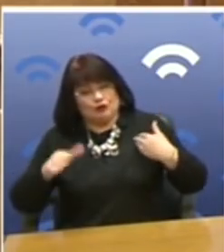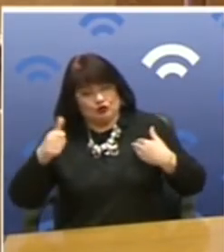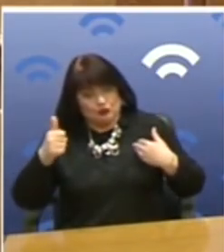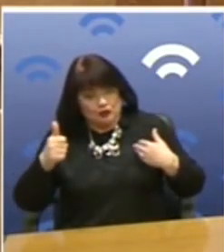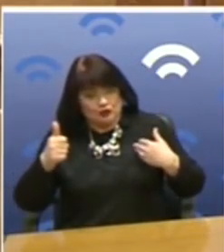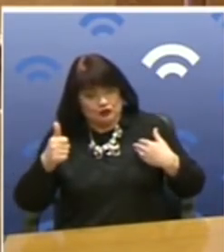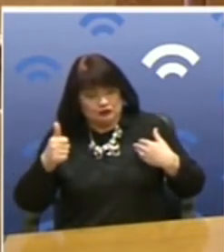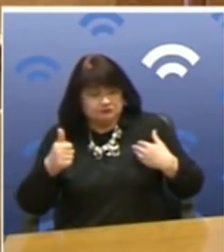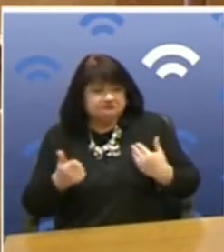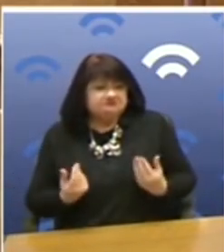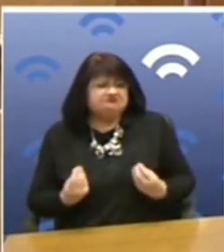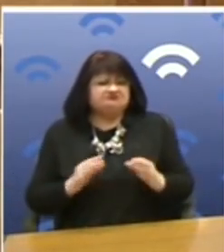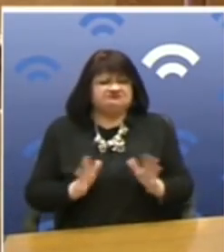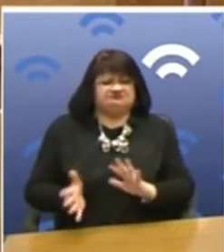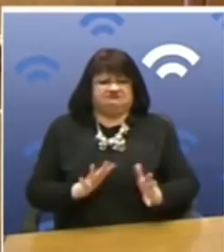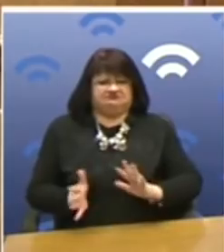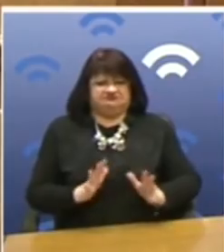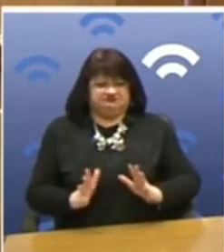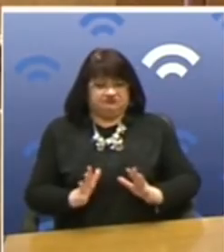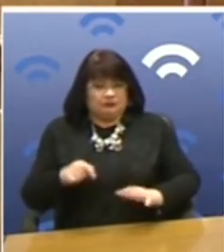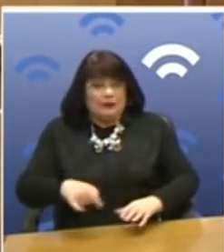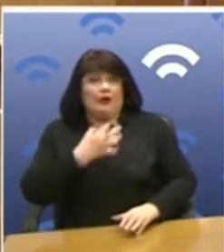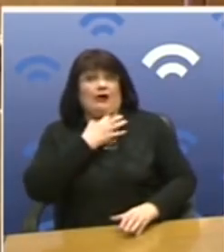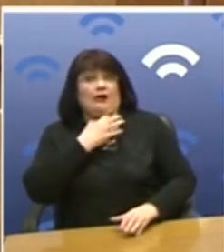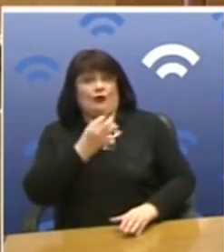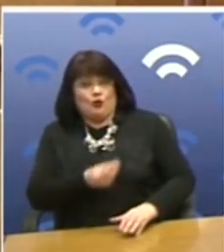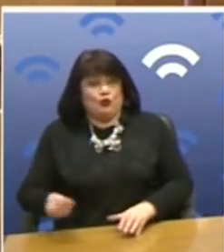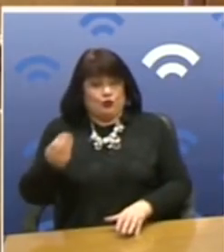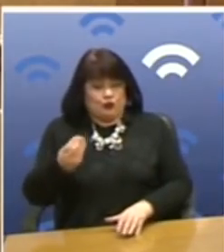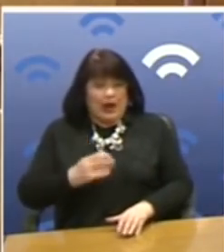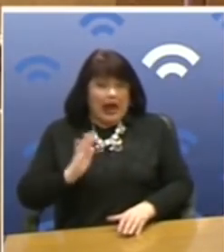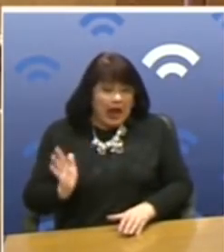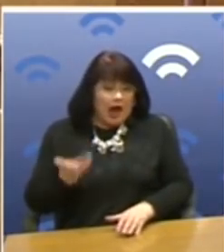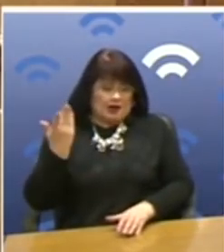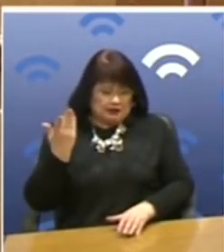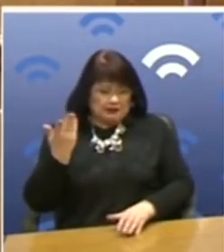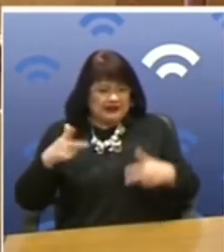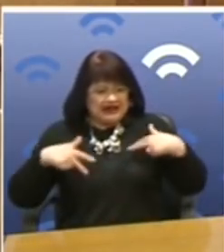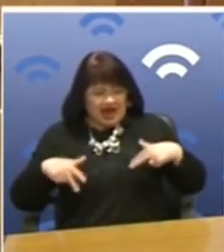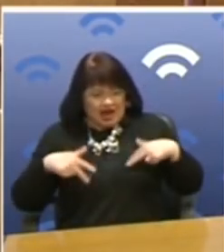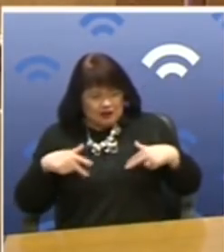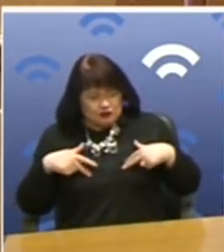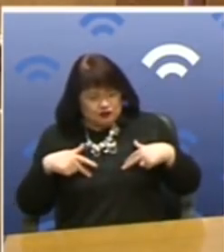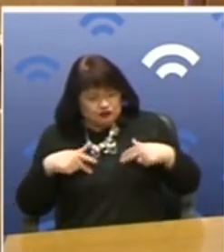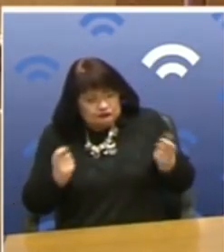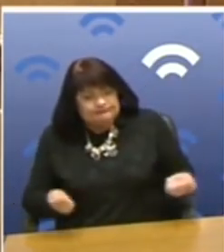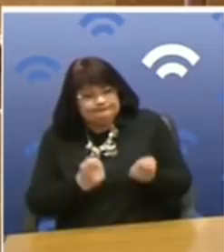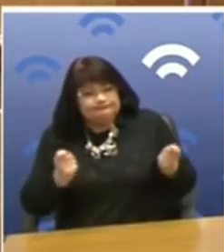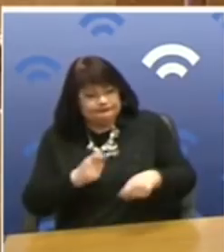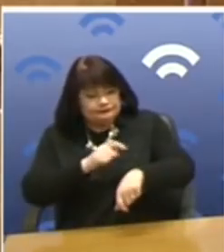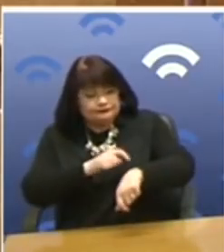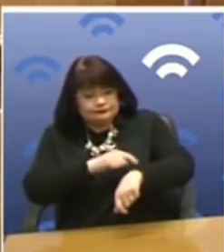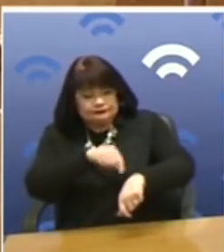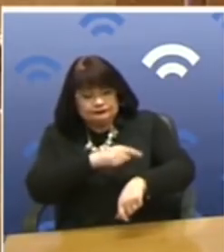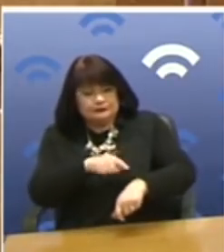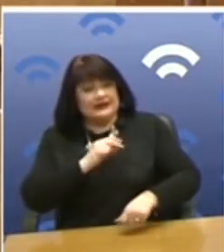ύψος των μεγάλων απαιτήσεων της περίοδου, εάν πολύ περισσότερο δεν αξιοποιηθεί ο χρόνος που